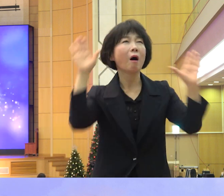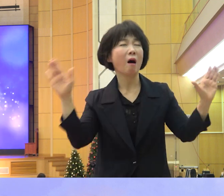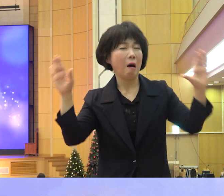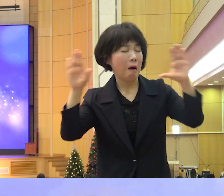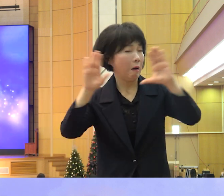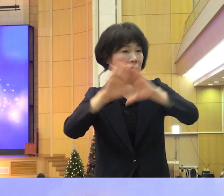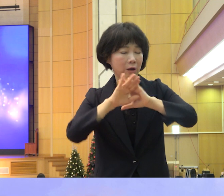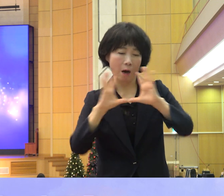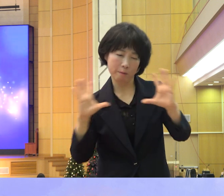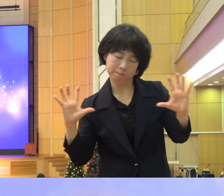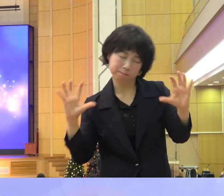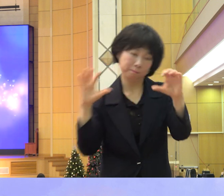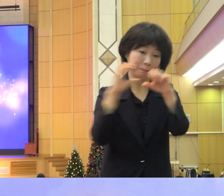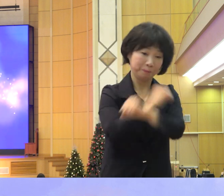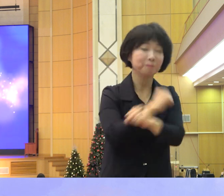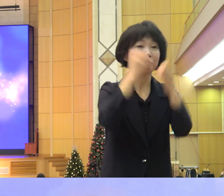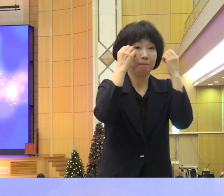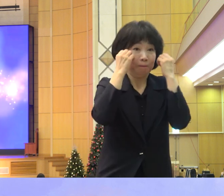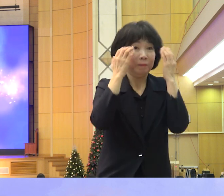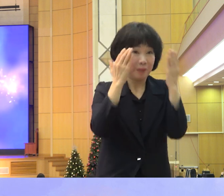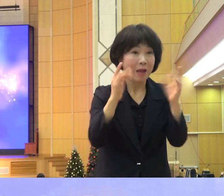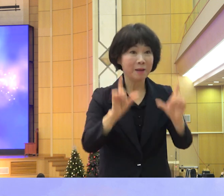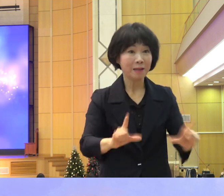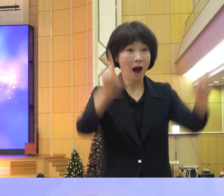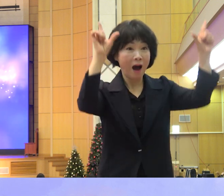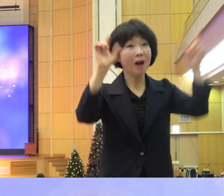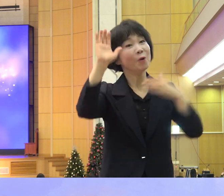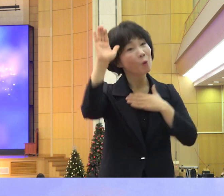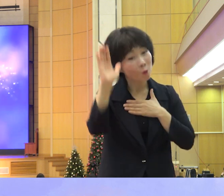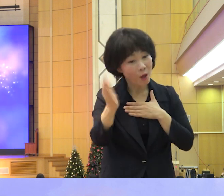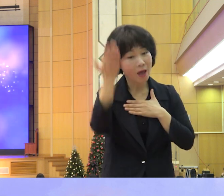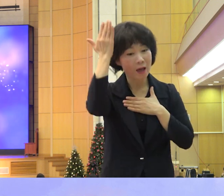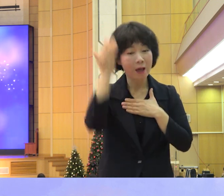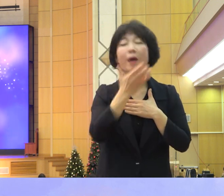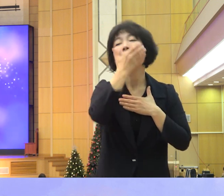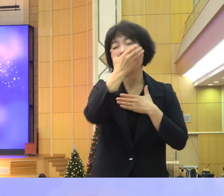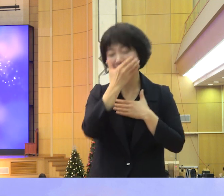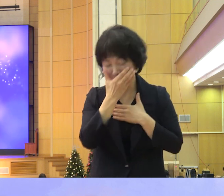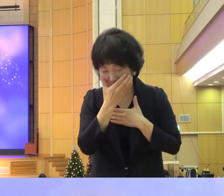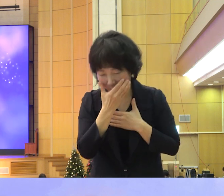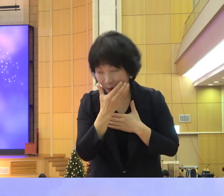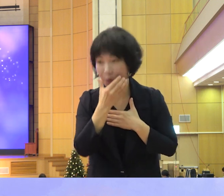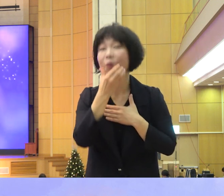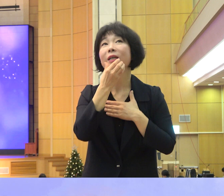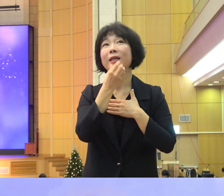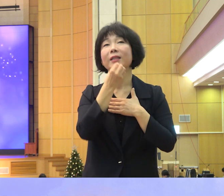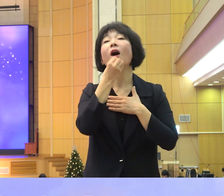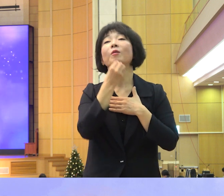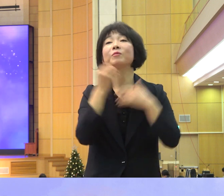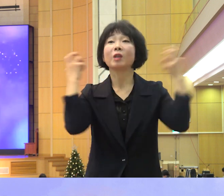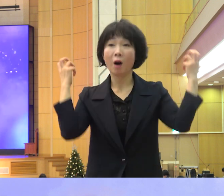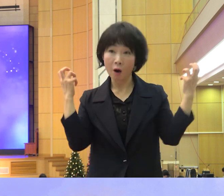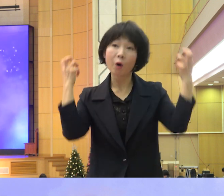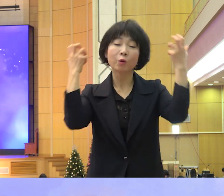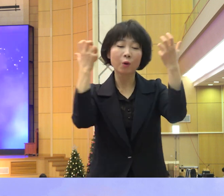넘쳐요. 어둠 거치고 새날이 되니 행복이